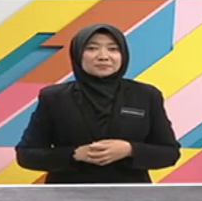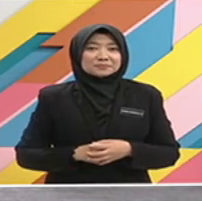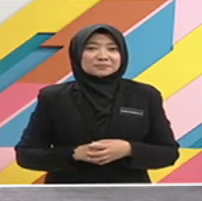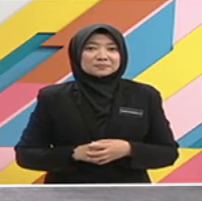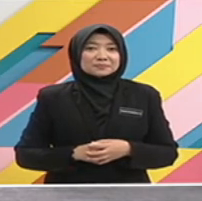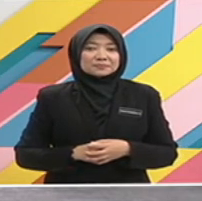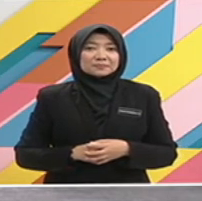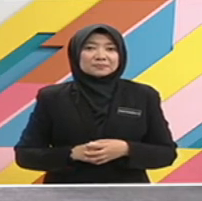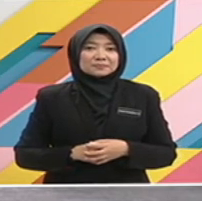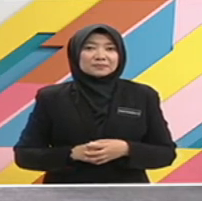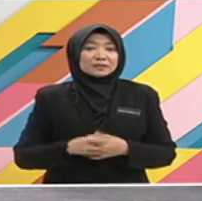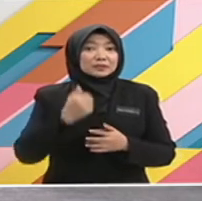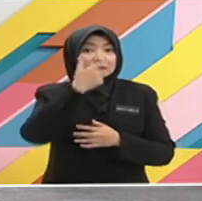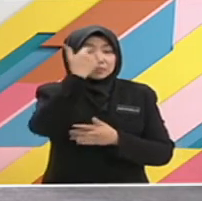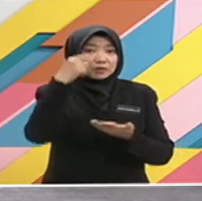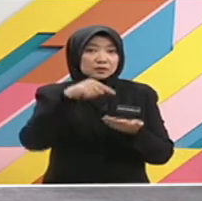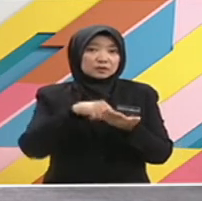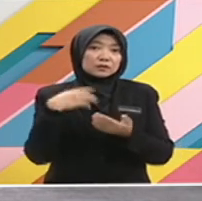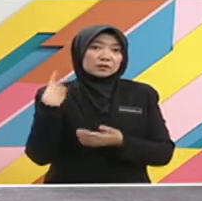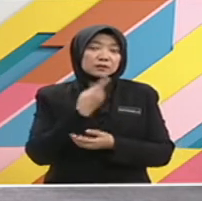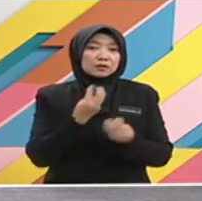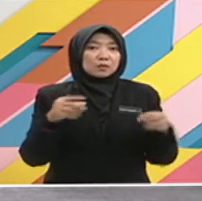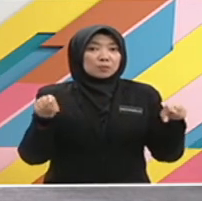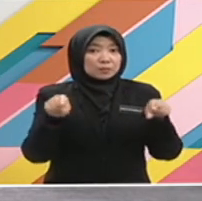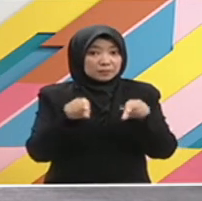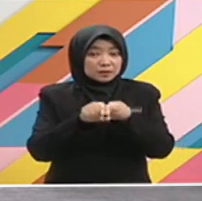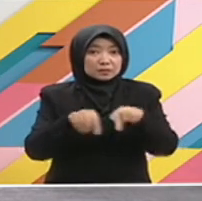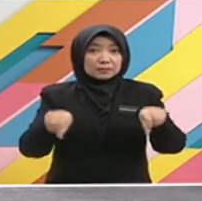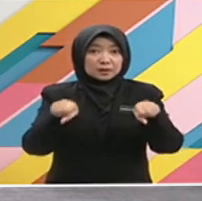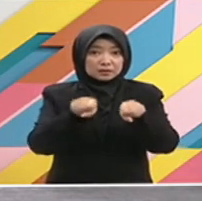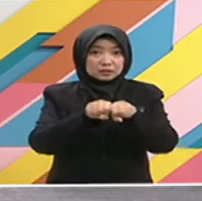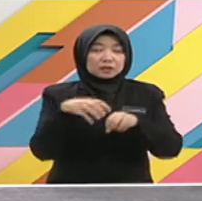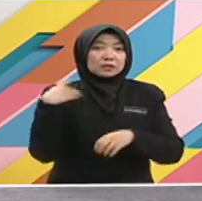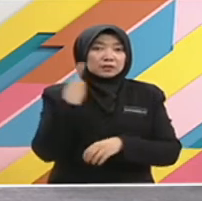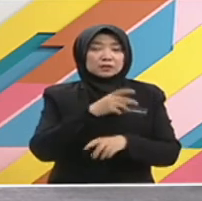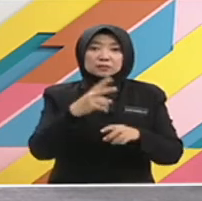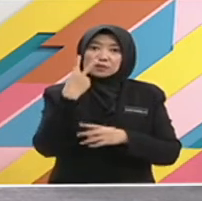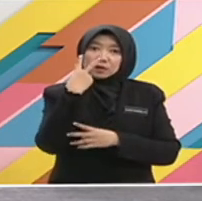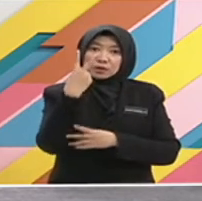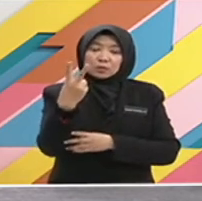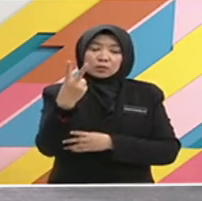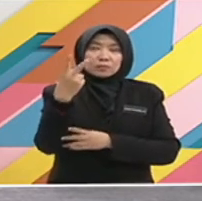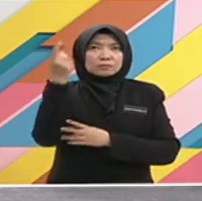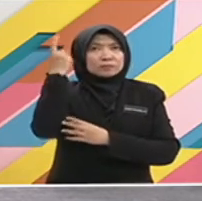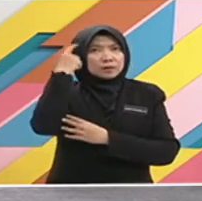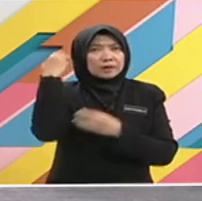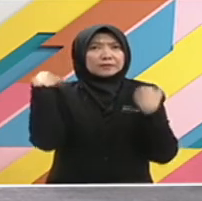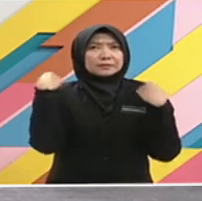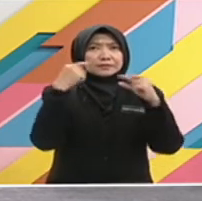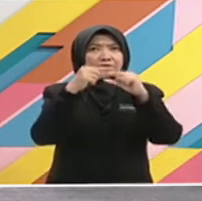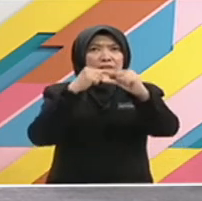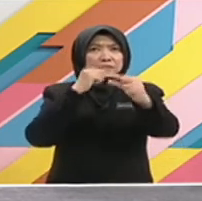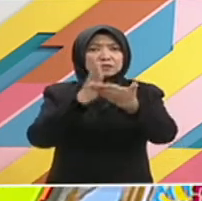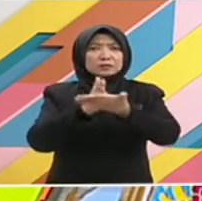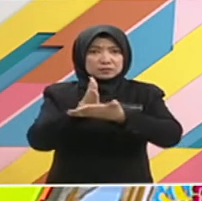Oleh sebab yang kita nak buat ini imbangan simetri, jadi kita perlu tengoklah. Kita perlu bayangkan ada garisan tengah. Garisan tengah. Kalau